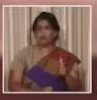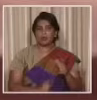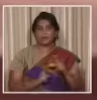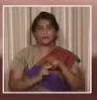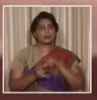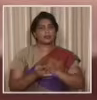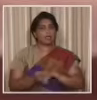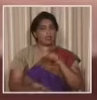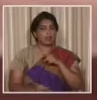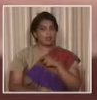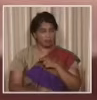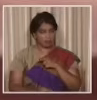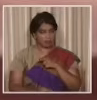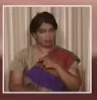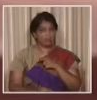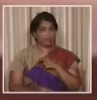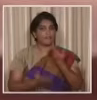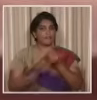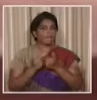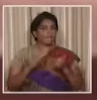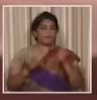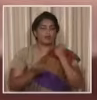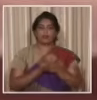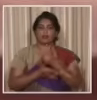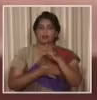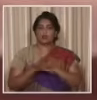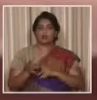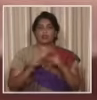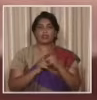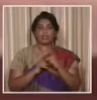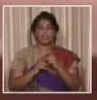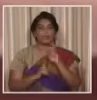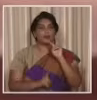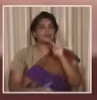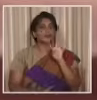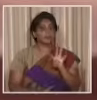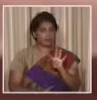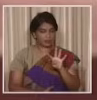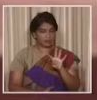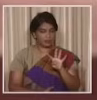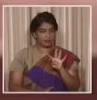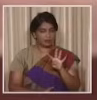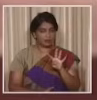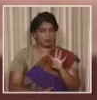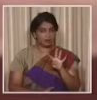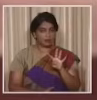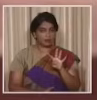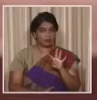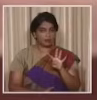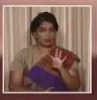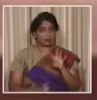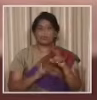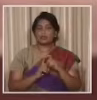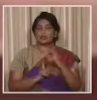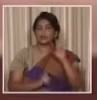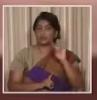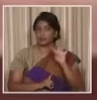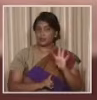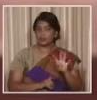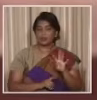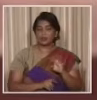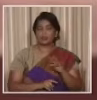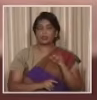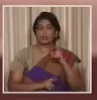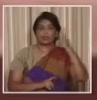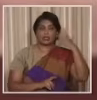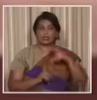ප්‍රාදේශීය ලේකම්තුමිය වෙනම ලිපියක් නිකුත් කරනවා 12 වෙනි මාසයේ 24 වෙනිදා. 12 වෙනි මාසයේ 24 දින 8:56ට